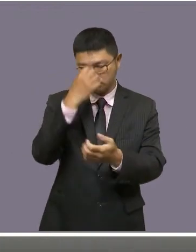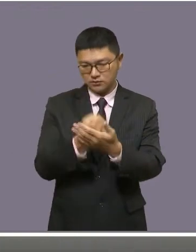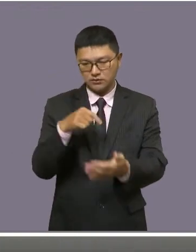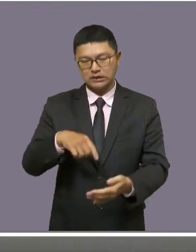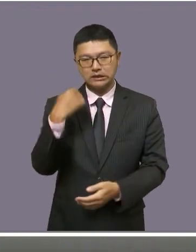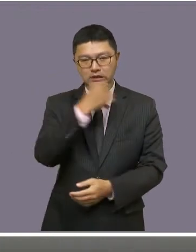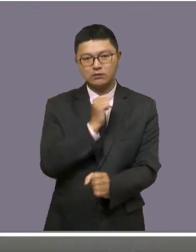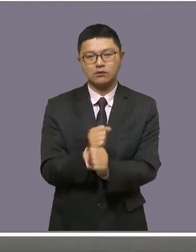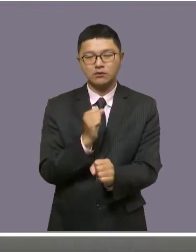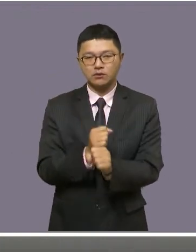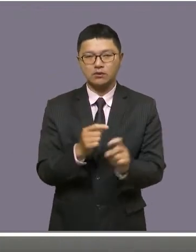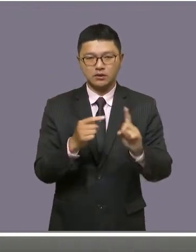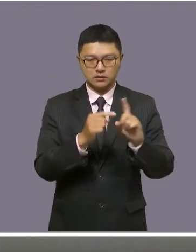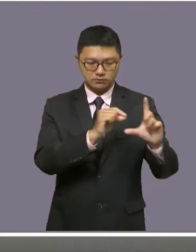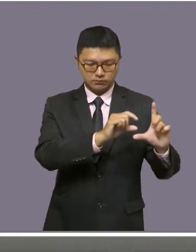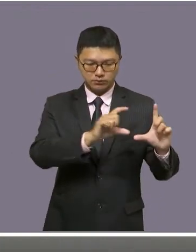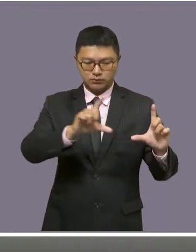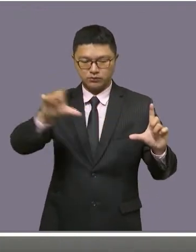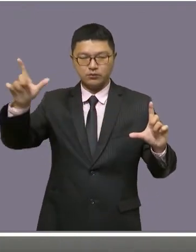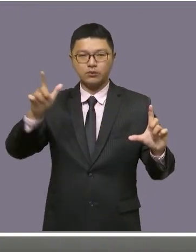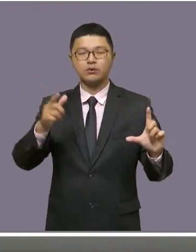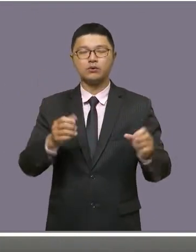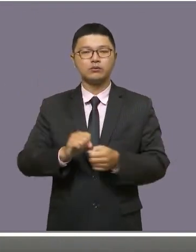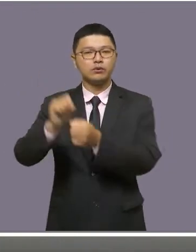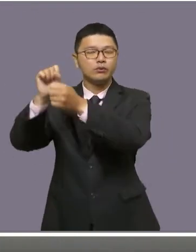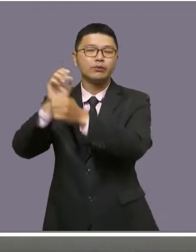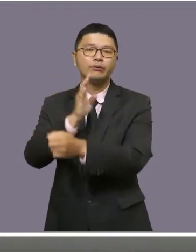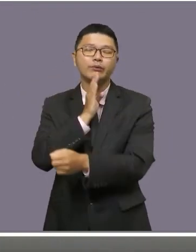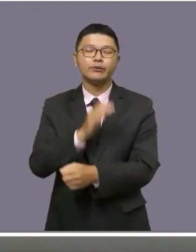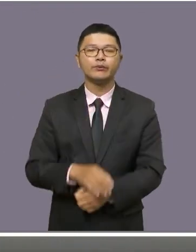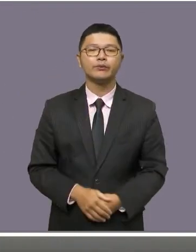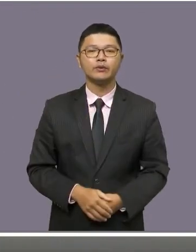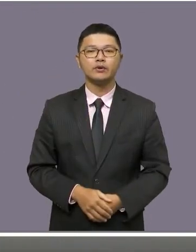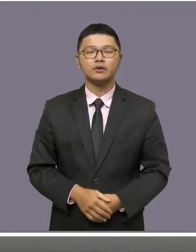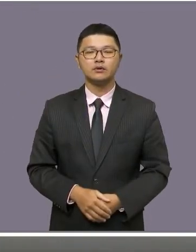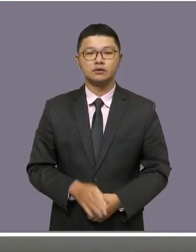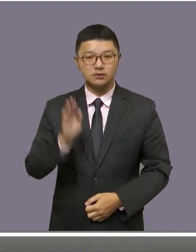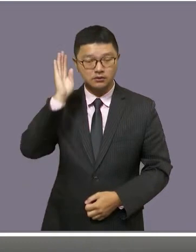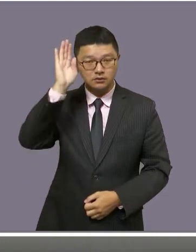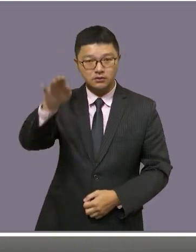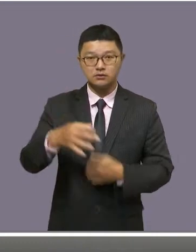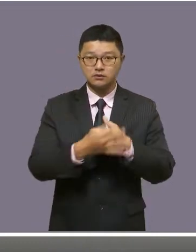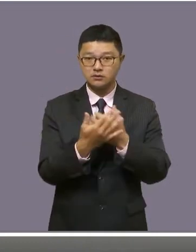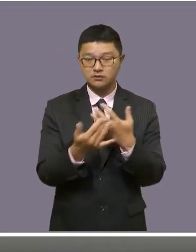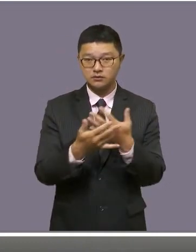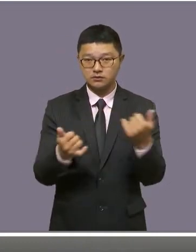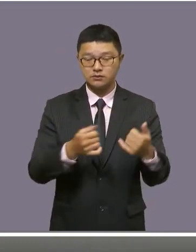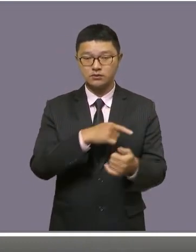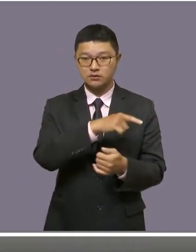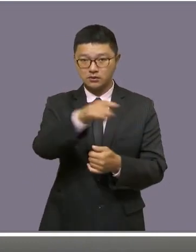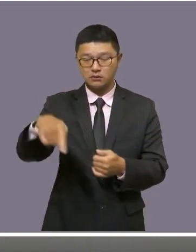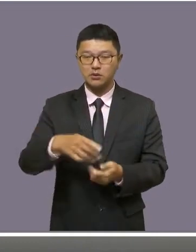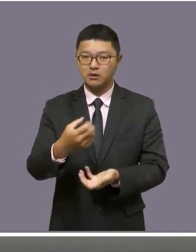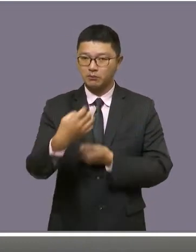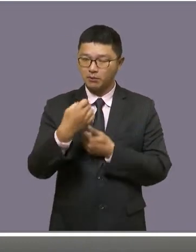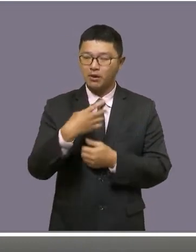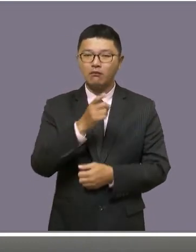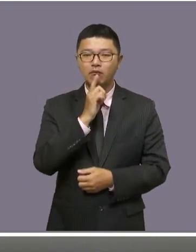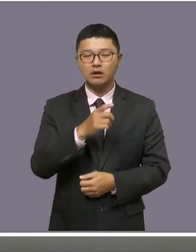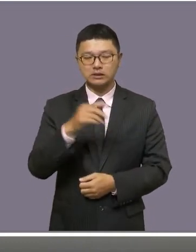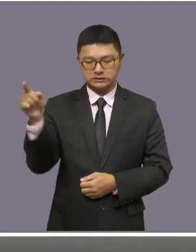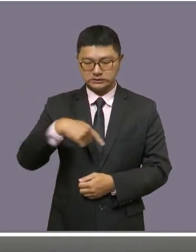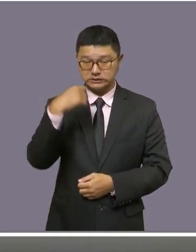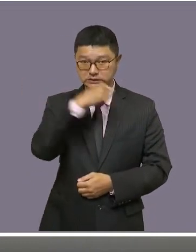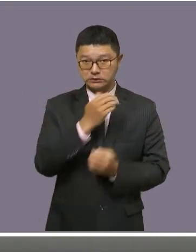年成长，所以人数也是逐年的一个增加的。那未来侨生同学他们时常反映到能够到台湾来念